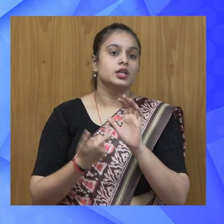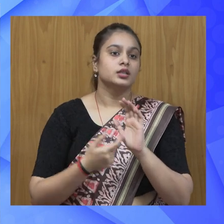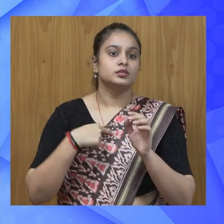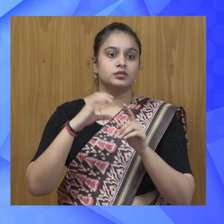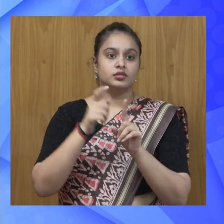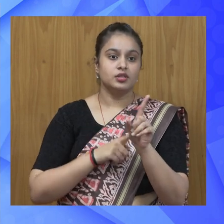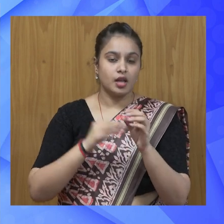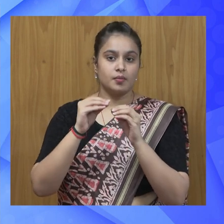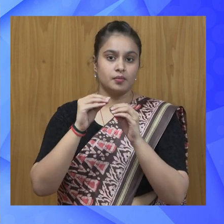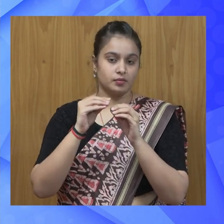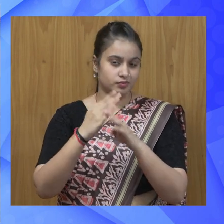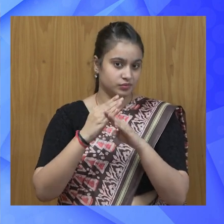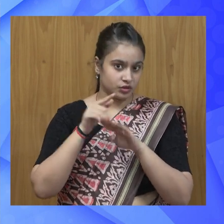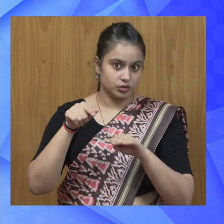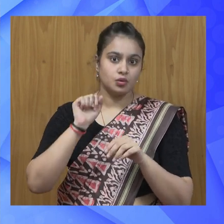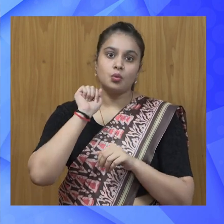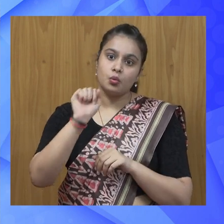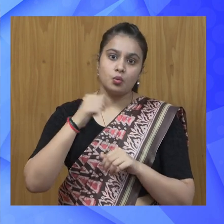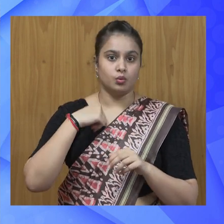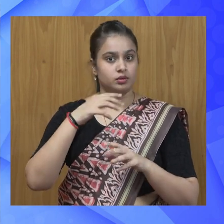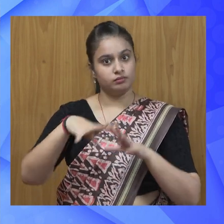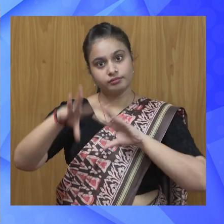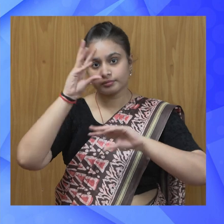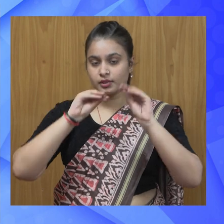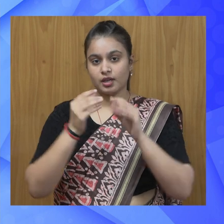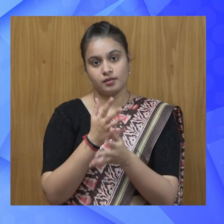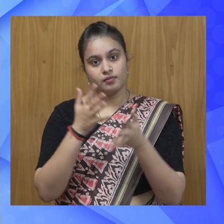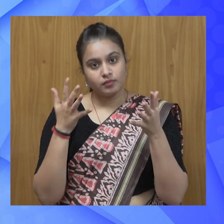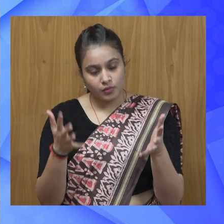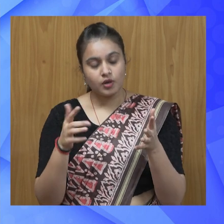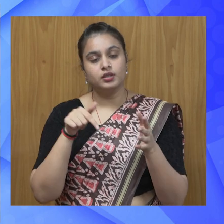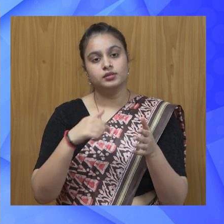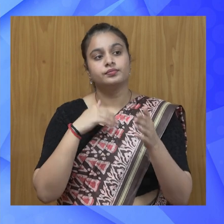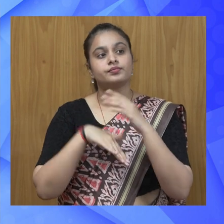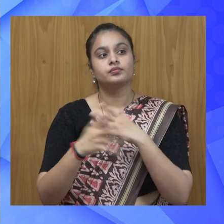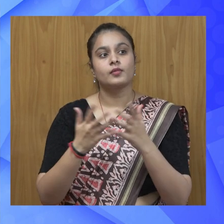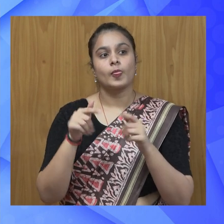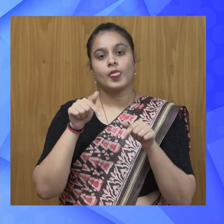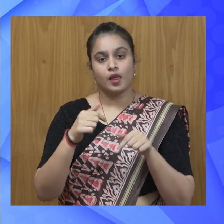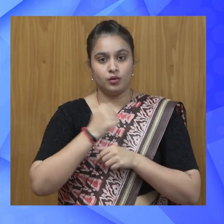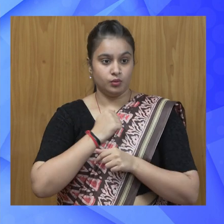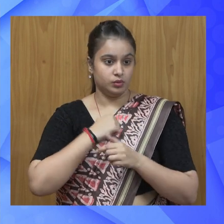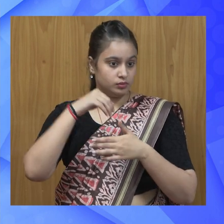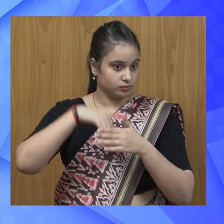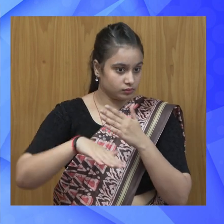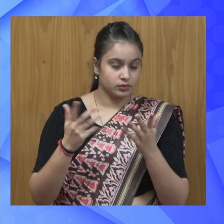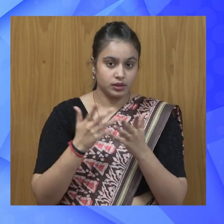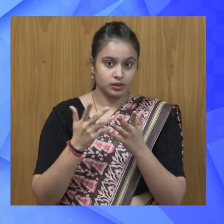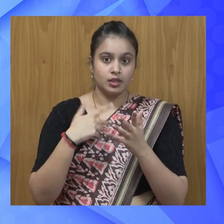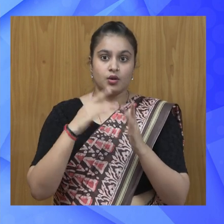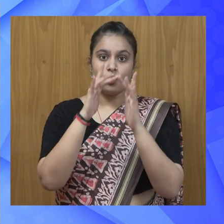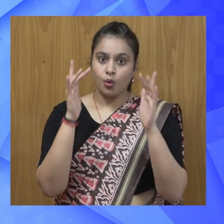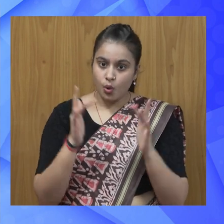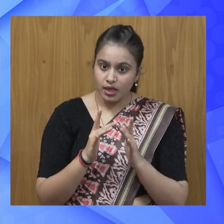पर आपका कॉम्प्रिहेंसिव सेशन वास्तव में ज्ञानवर्धक था जिसने हमें निजी जानकारी की सुरक्षा,